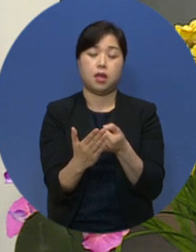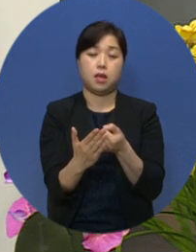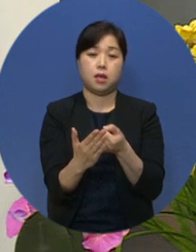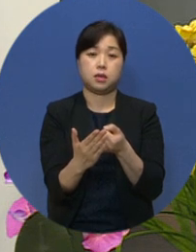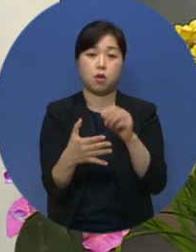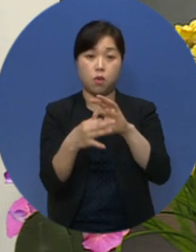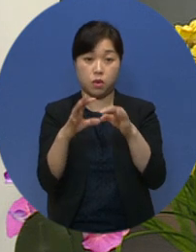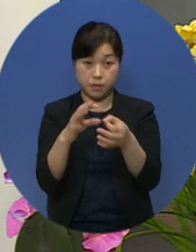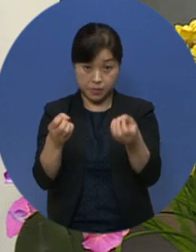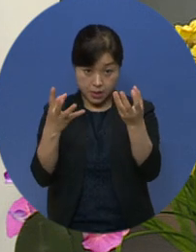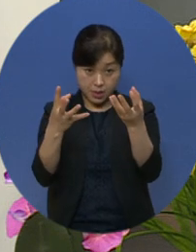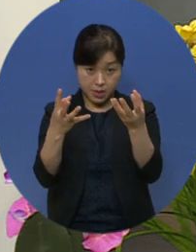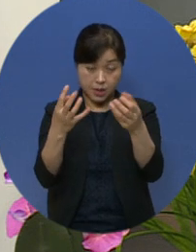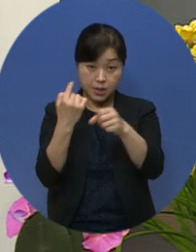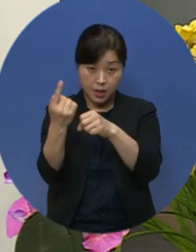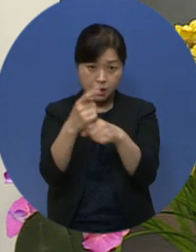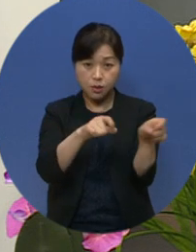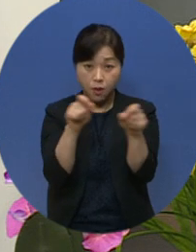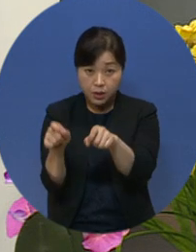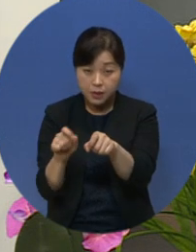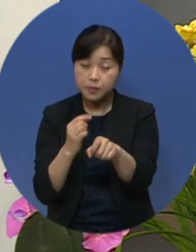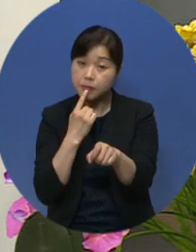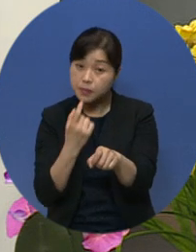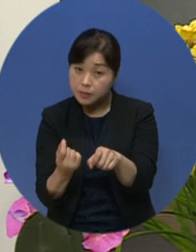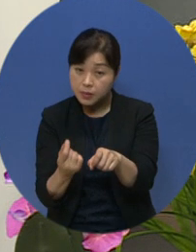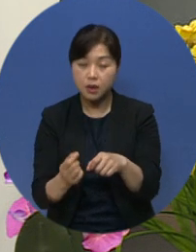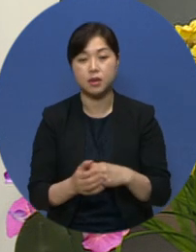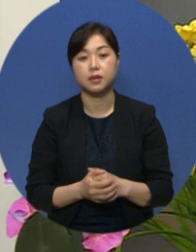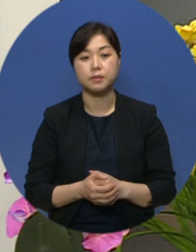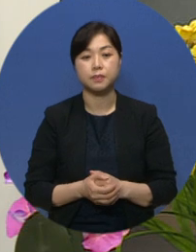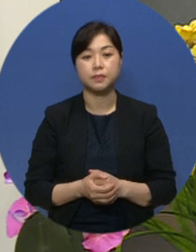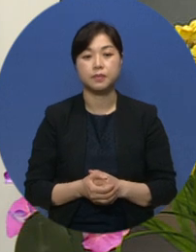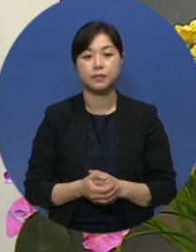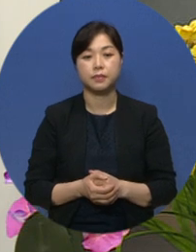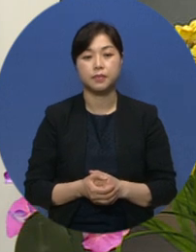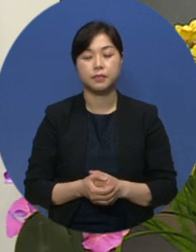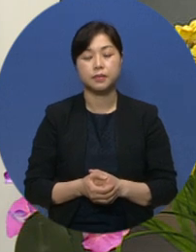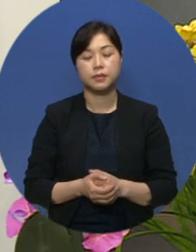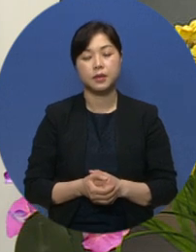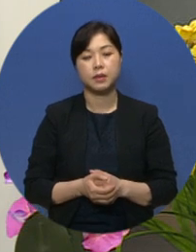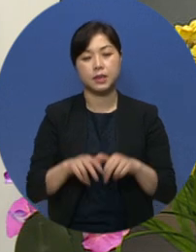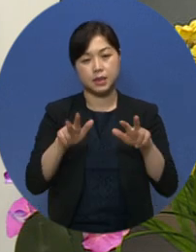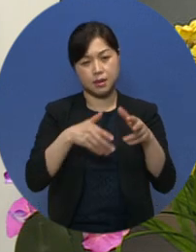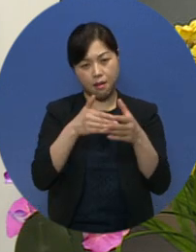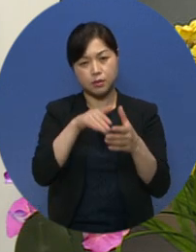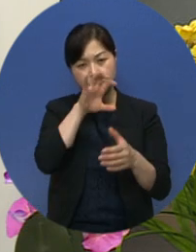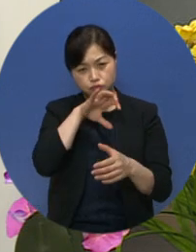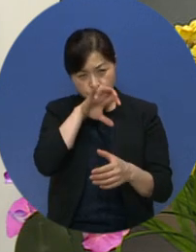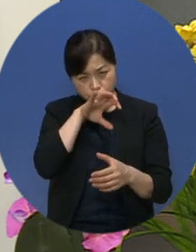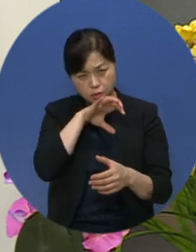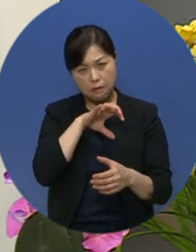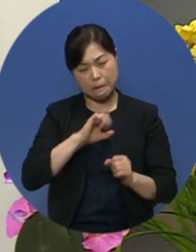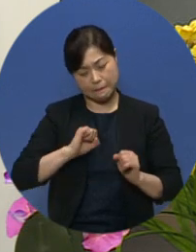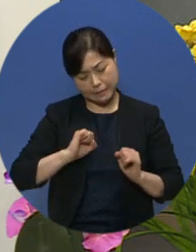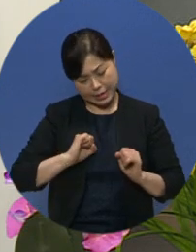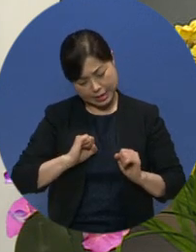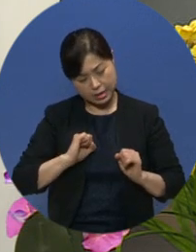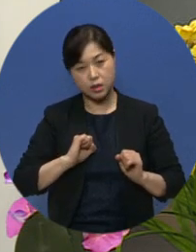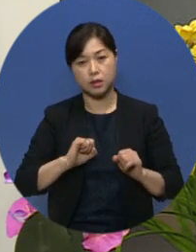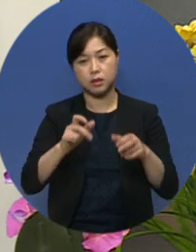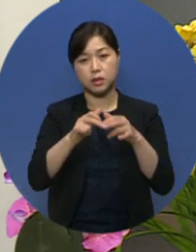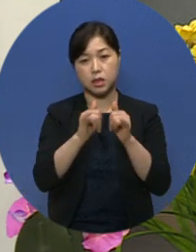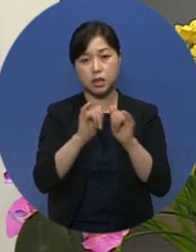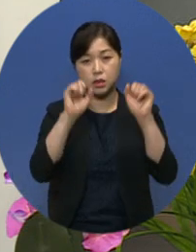죽으면 3 유정 연기가 됐죠 왜 그렇죠 이제 그러다 보니까 그 동안의 훈련 해왔던 장애인체육